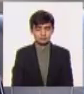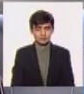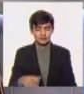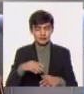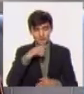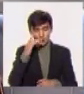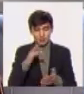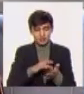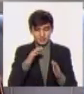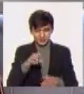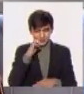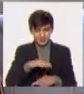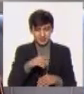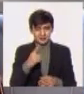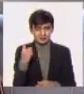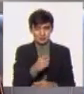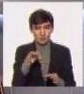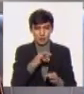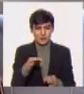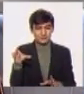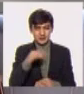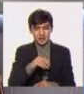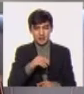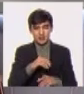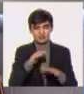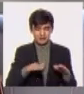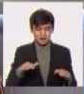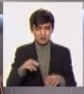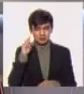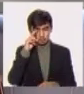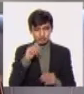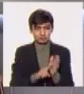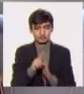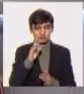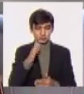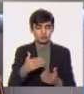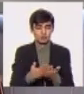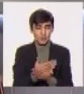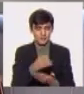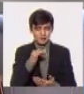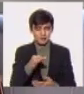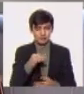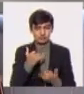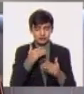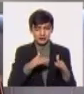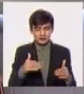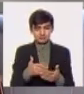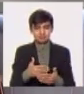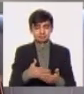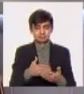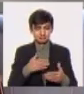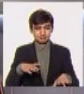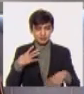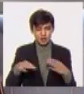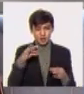Елімізде тура бір аптадан кейін оқушылар толықтай жаңа оқу жүйесіне өтеді. Енді балалар алдын ала дайындалған